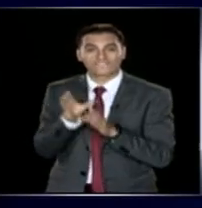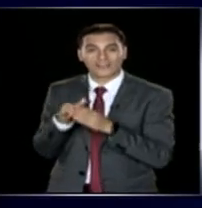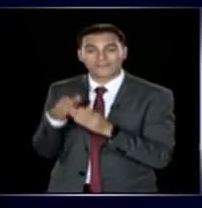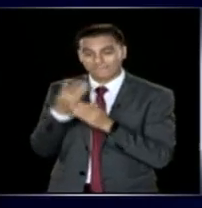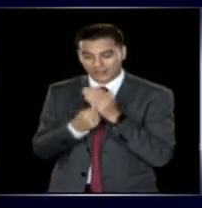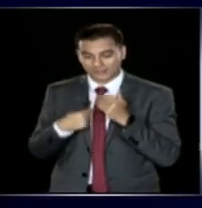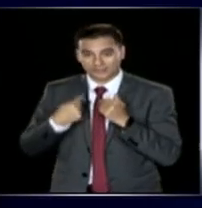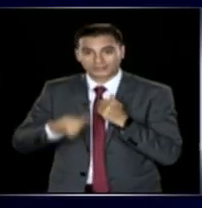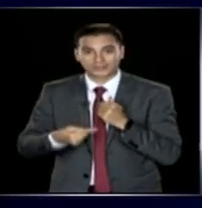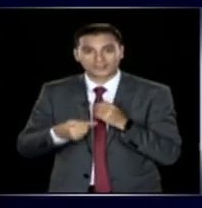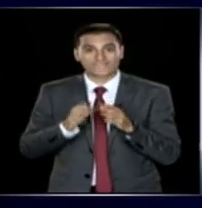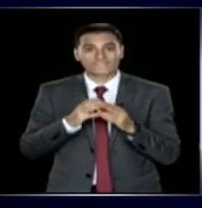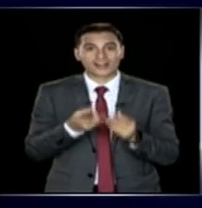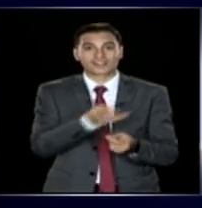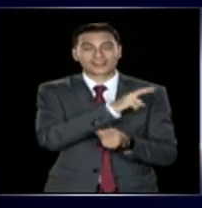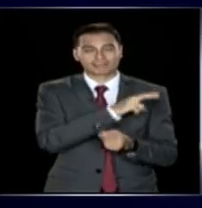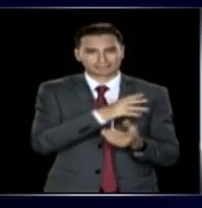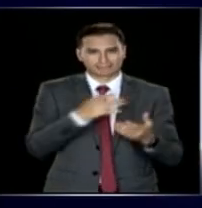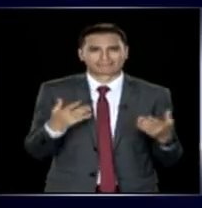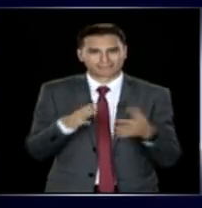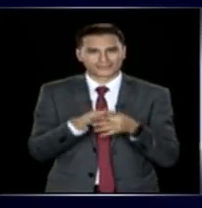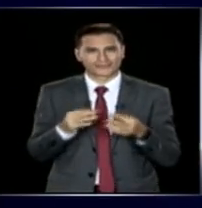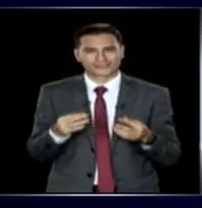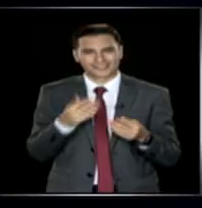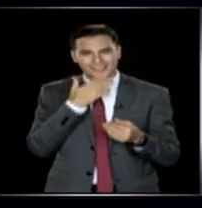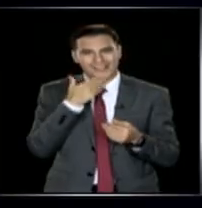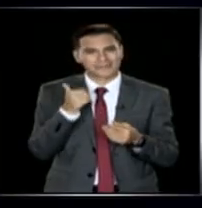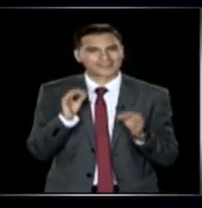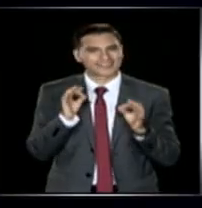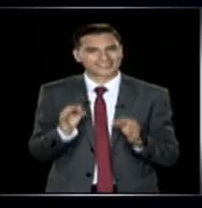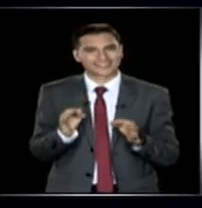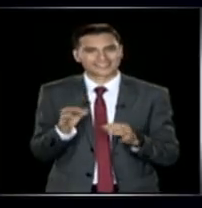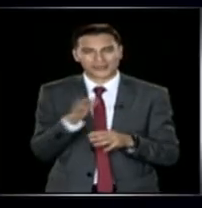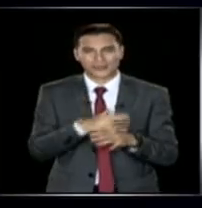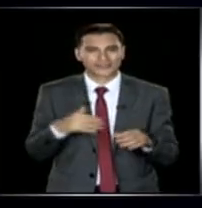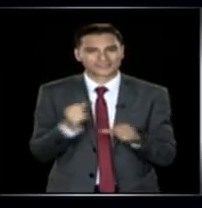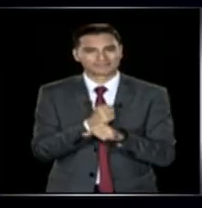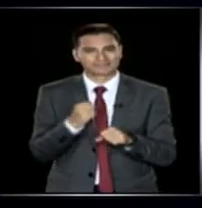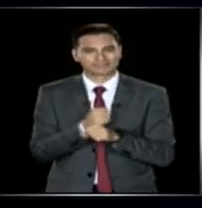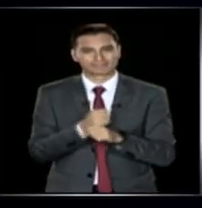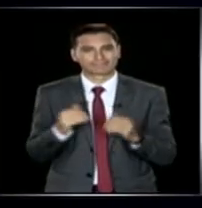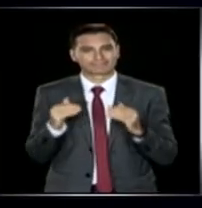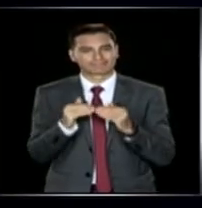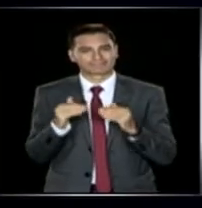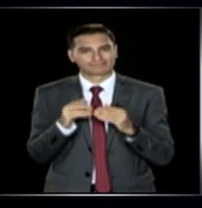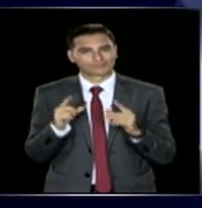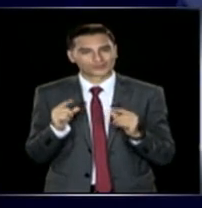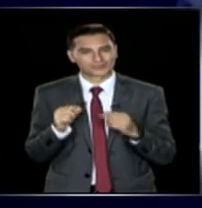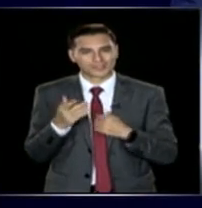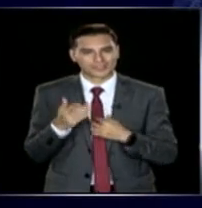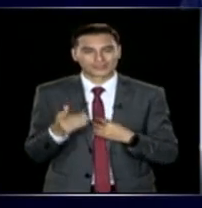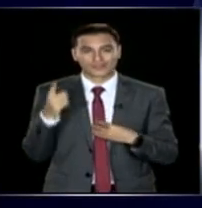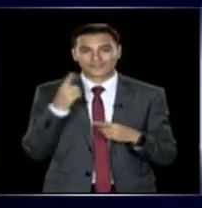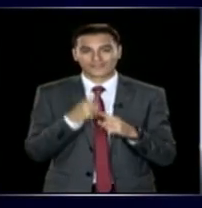والبنت متسابقة مع فريق الكومي، حاجة جميلة جدا. يلا تميز بقى. تميز فعلا. تميز أه تميز.